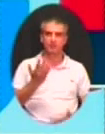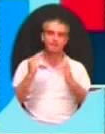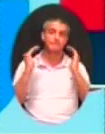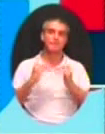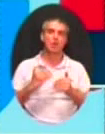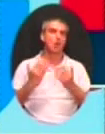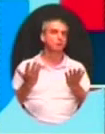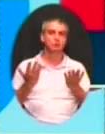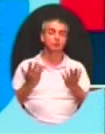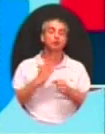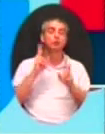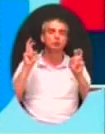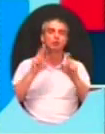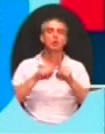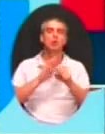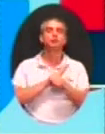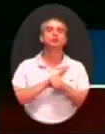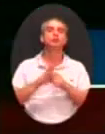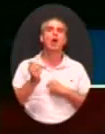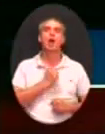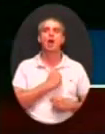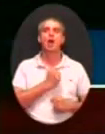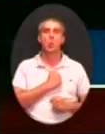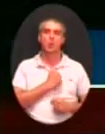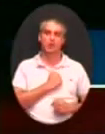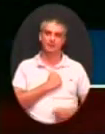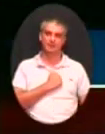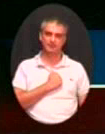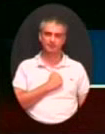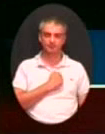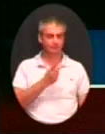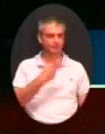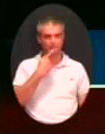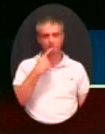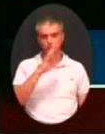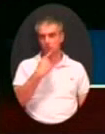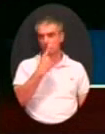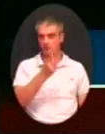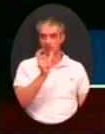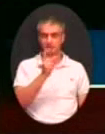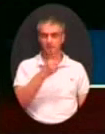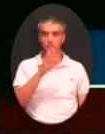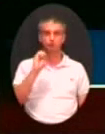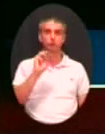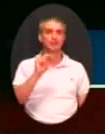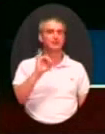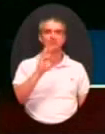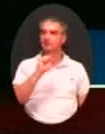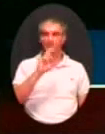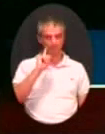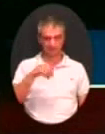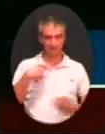פחות מאשר שואה רוחנית. טוב, אור, אז הפרשנות של מה שאומר פה בקטע הזה, משה ניסים, שמה?